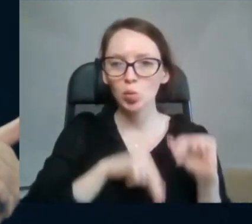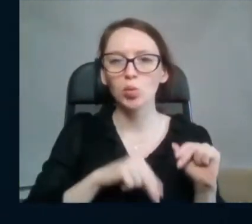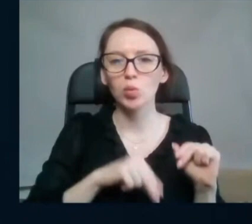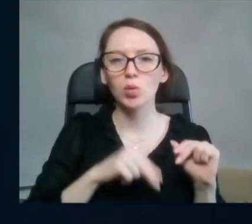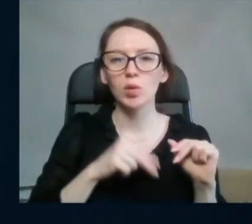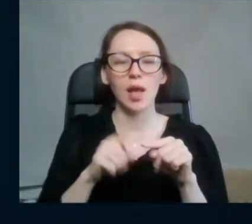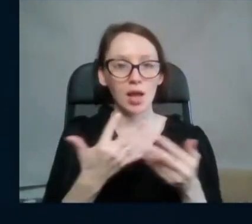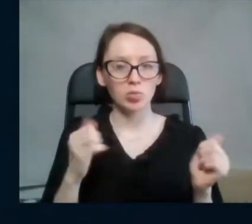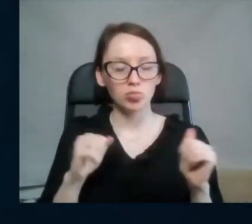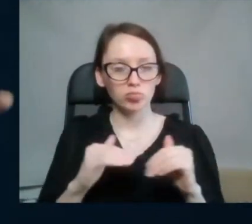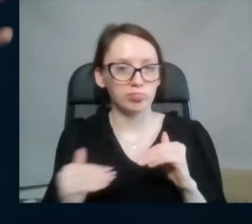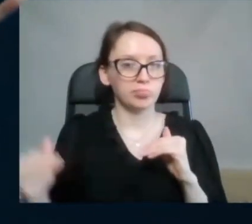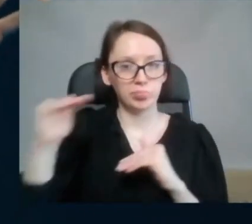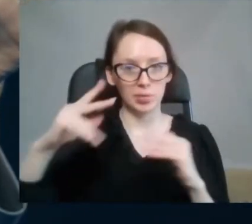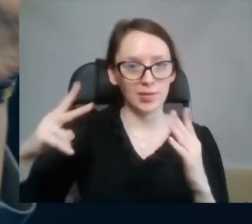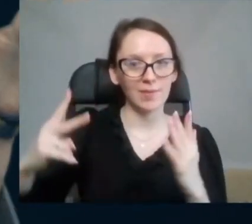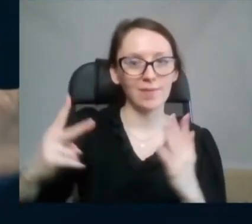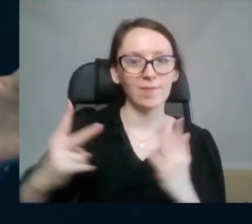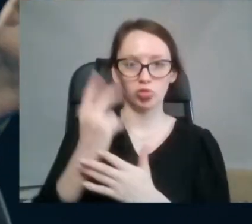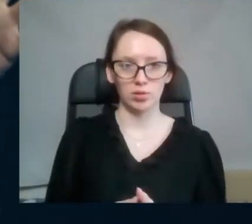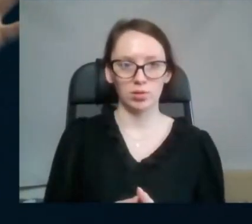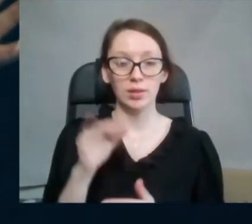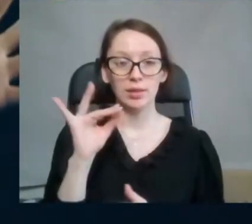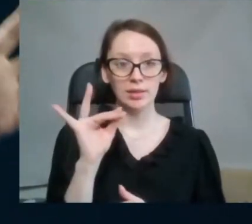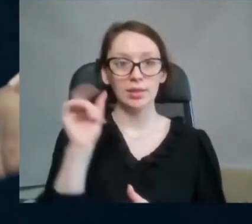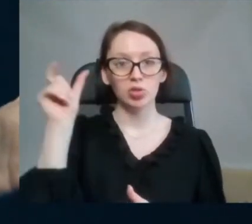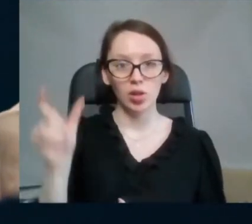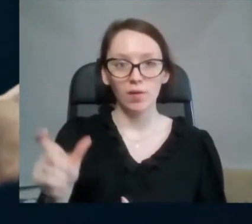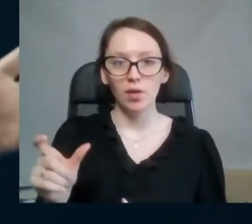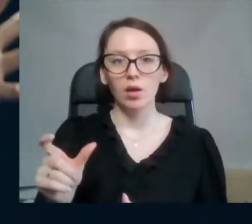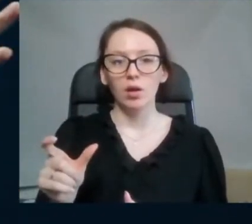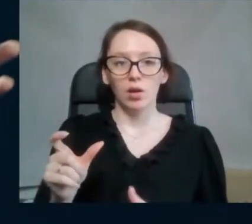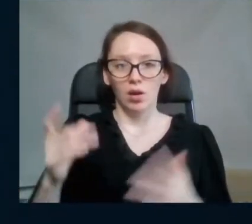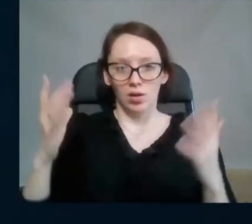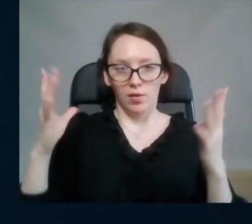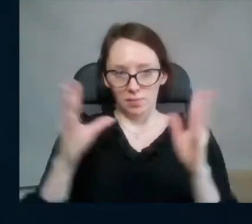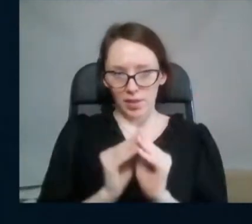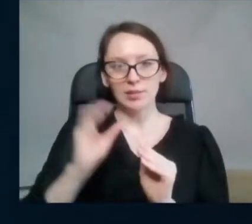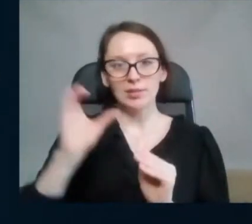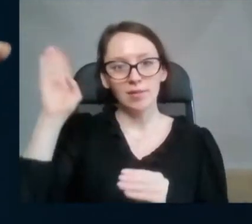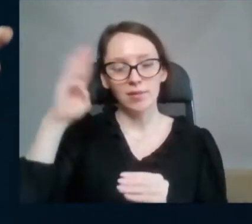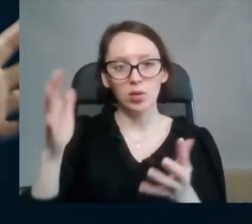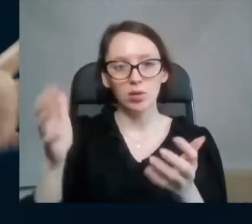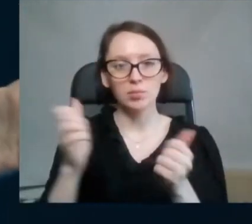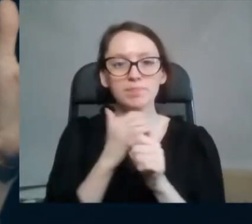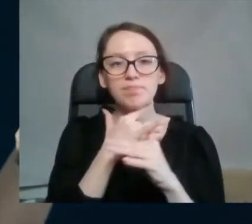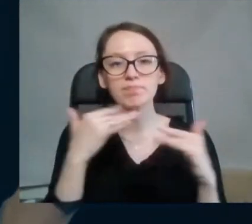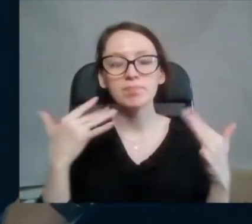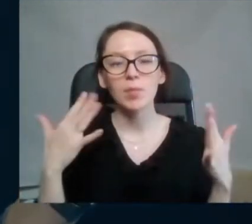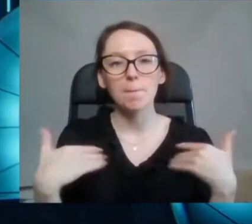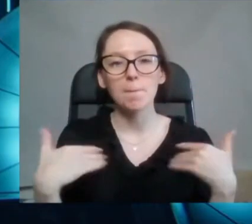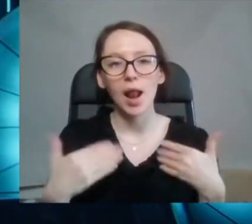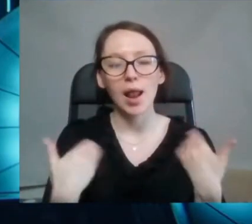возрасти дважды. И человек вместе с водой получает массу полезных минеральных